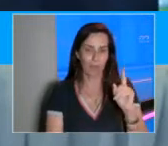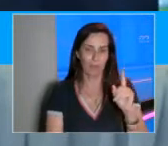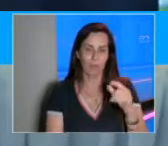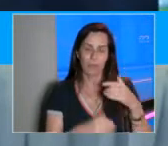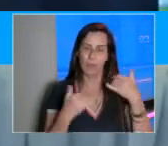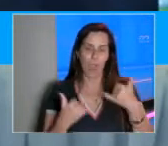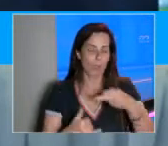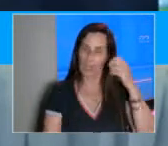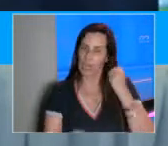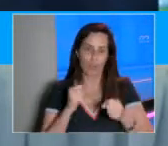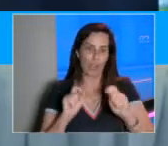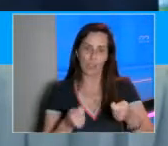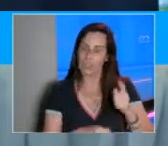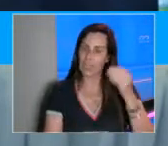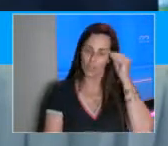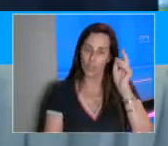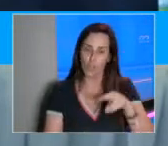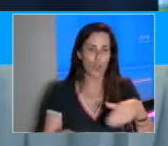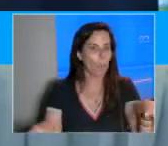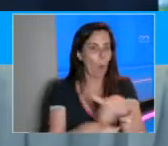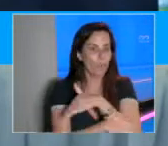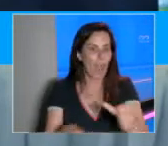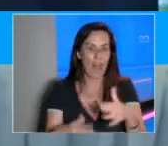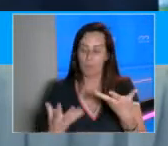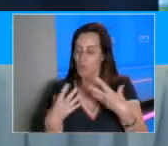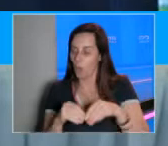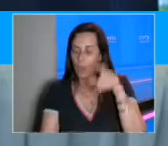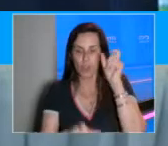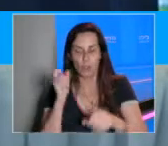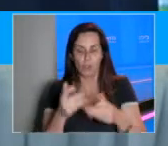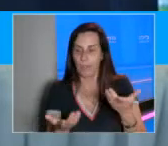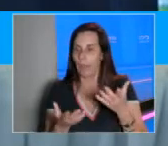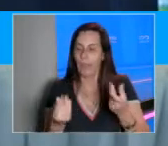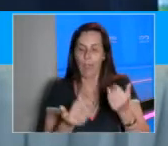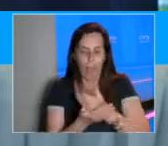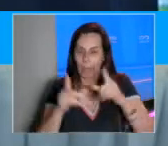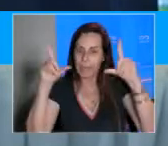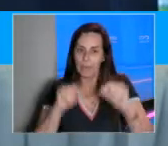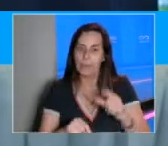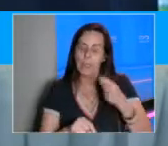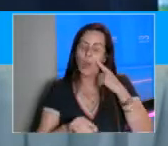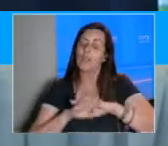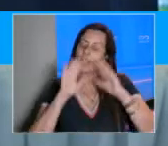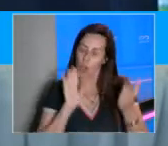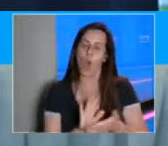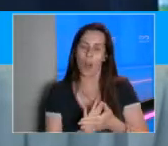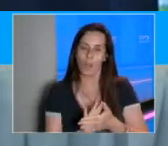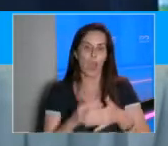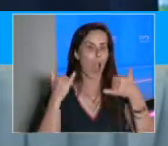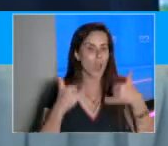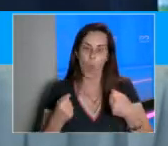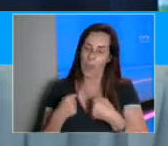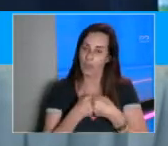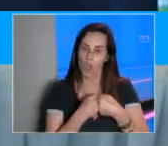כן. היום זה הרבה יותר קשה, צריך לזכור שיש מופעלים, משפחות, אנשים גם רואים את החסכונות שלהם, צריך להסתכל על התמונה הכוללת. היום